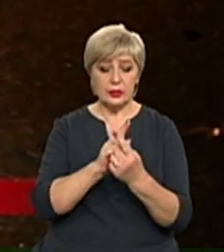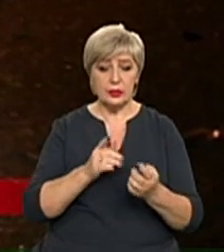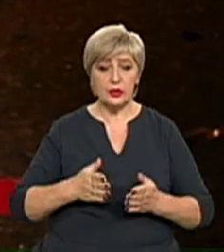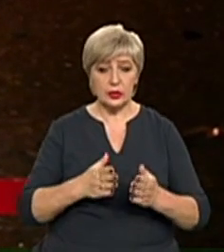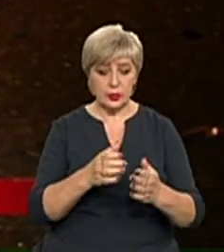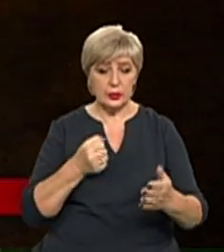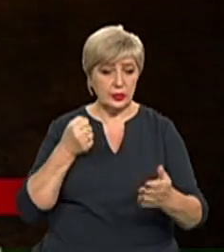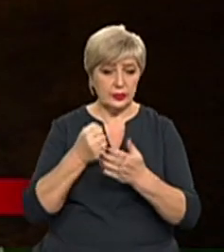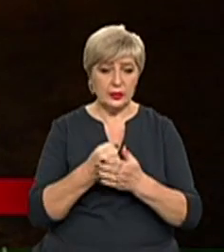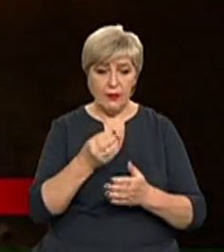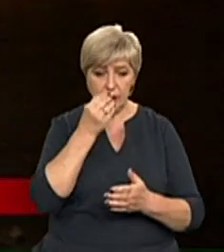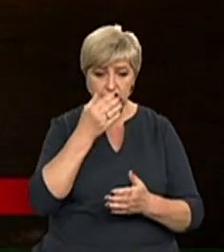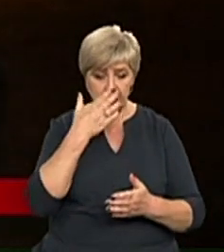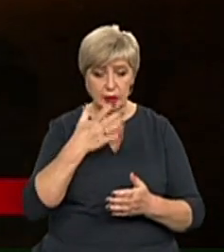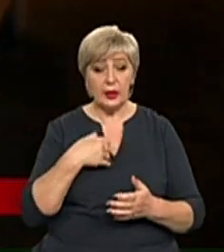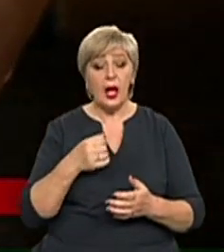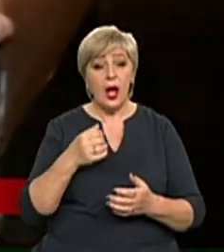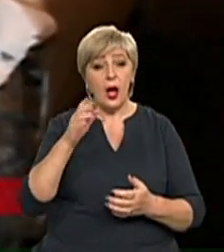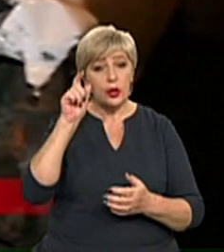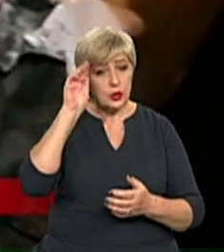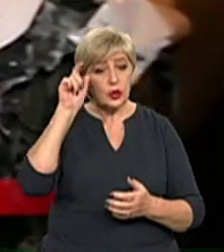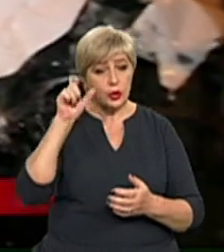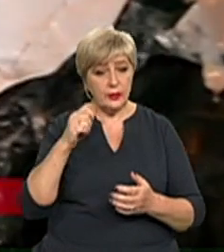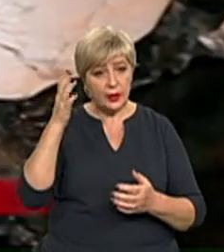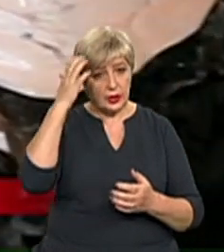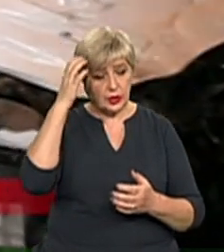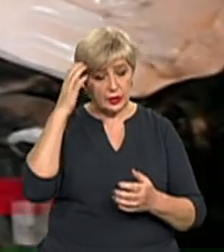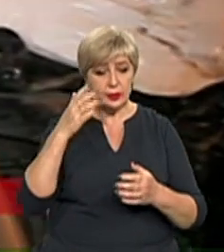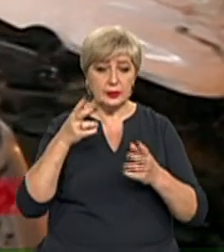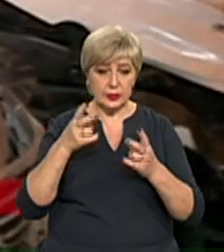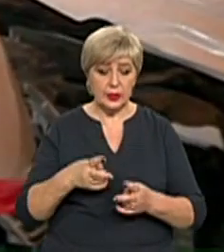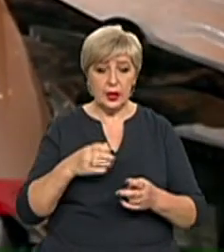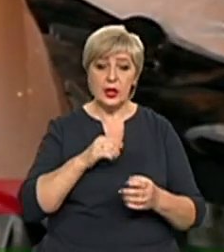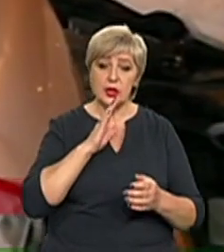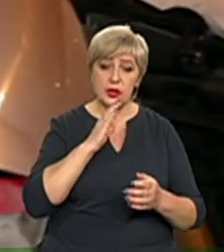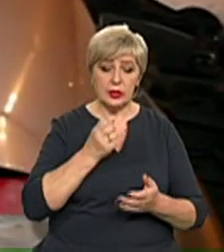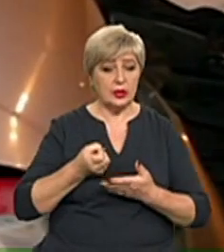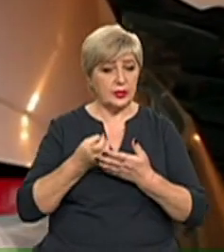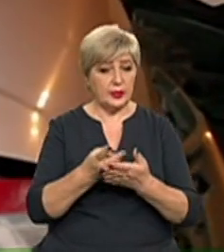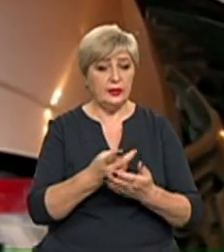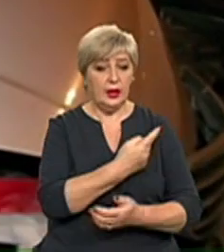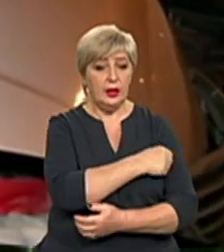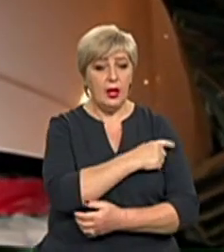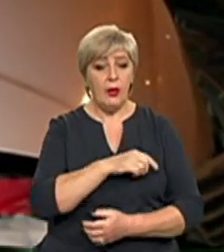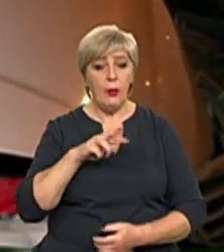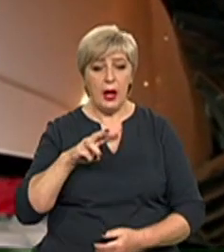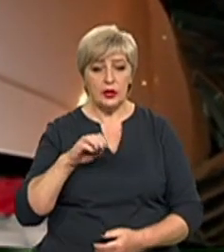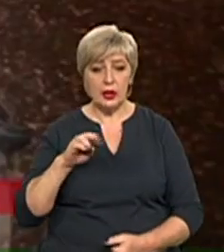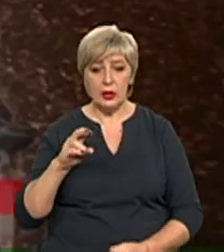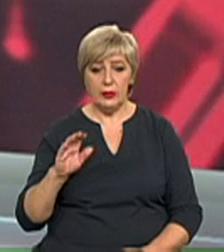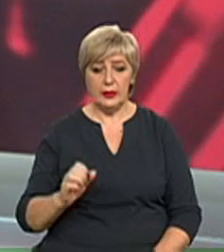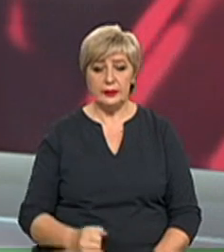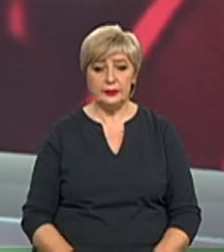удару постраждали двоє пасажирів. Чоловіка з черепно-мозковою травмою та жінку госпіталізували у Мечникова.